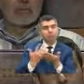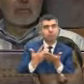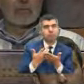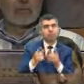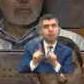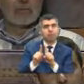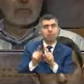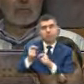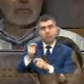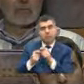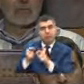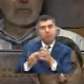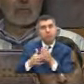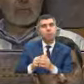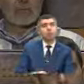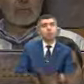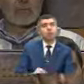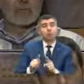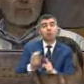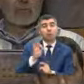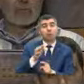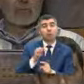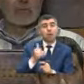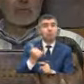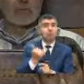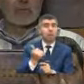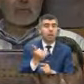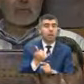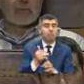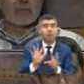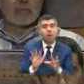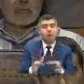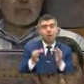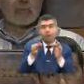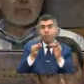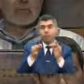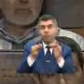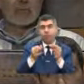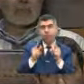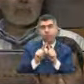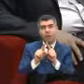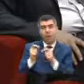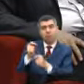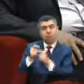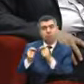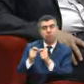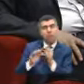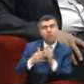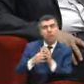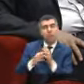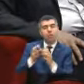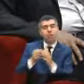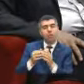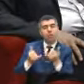جزء منها شرت له. طبعا لا بد من أننا نشيروا فعلا المخرج ديال مناخ الاستثمار اليوم، مناخ الأعمال